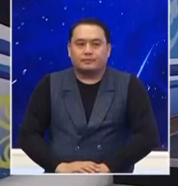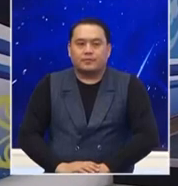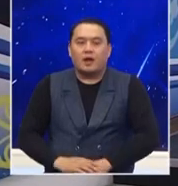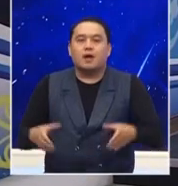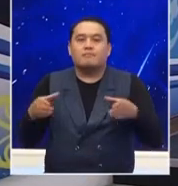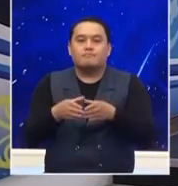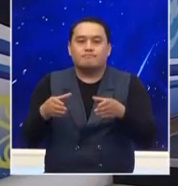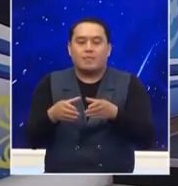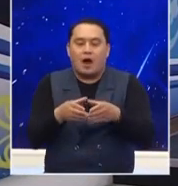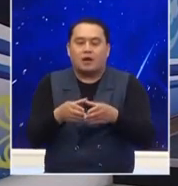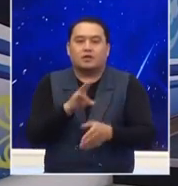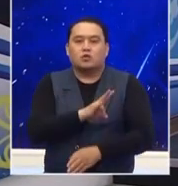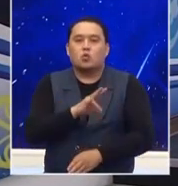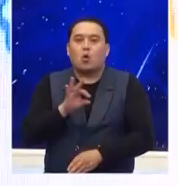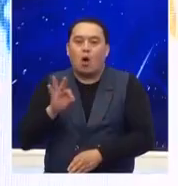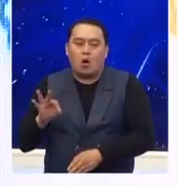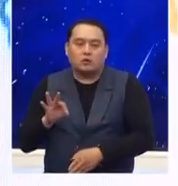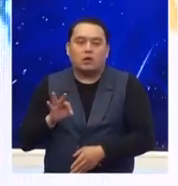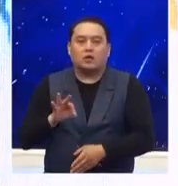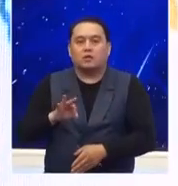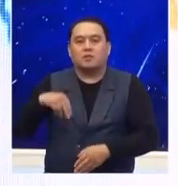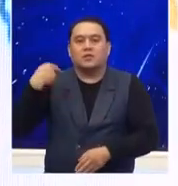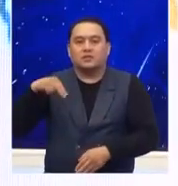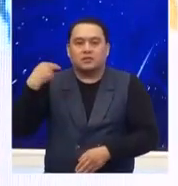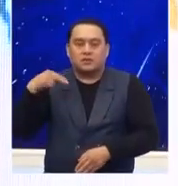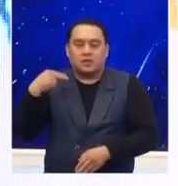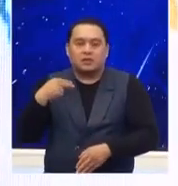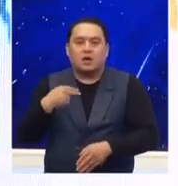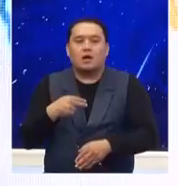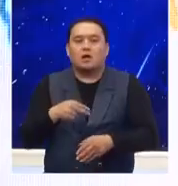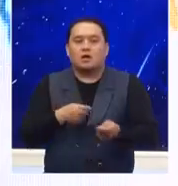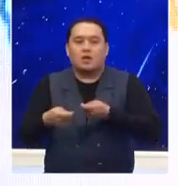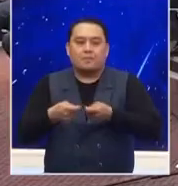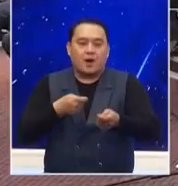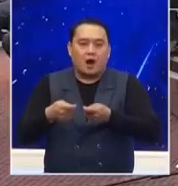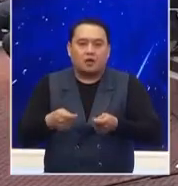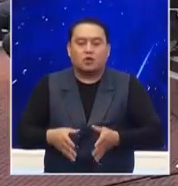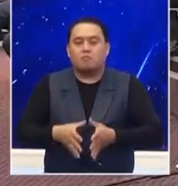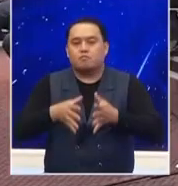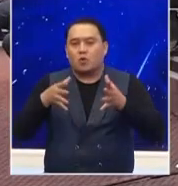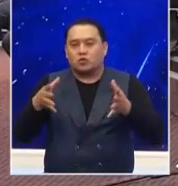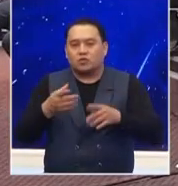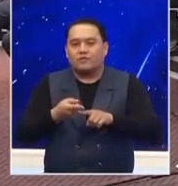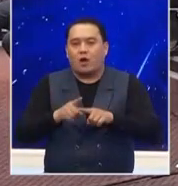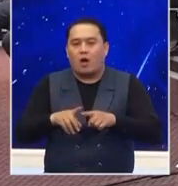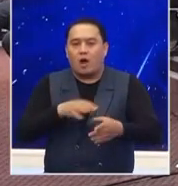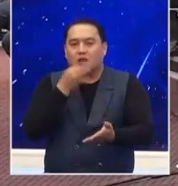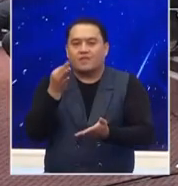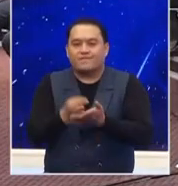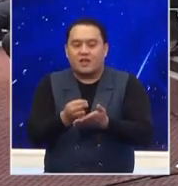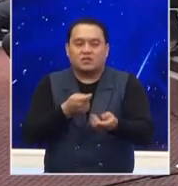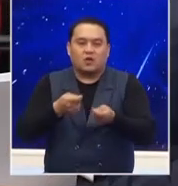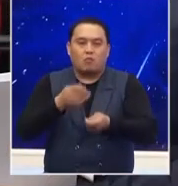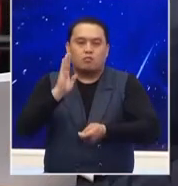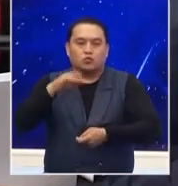Партия реальных дел. Именно такую оценку дал Касым-Жомарт Токаев, подчеркнув лидерство партии большинства и ее готовность нести ответственность